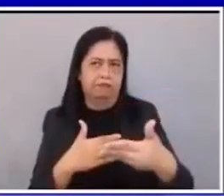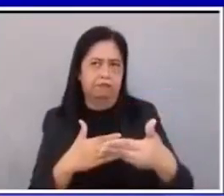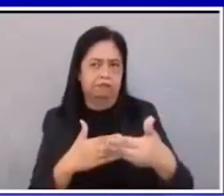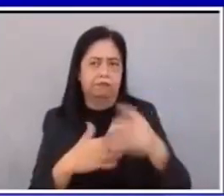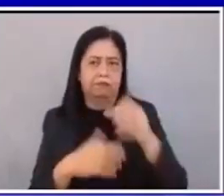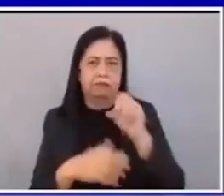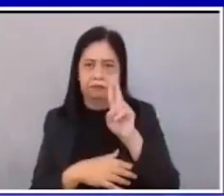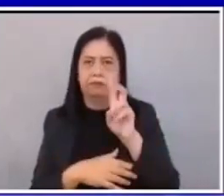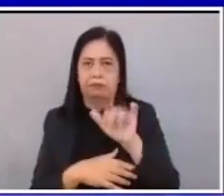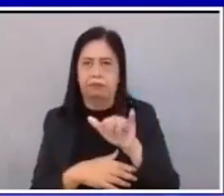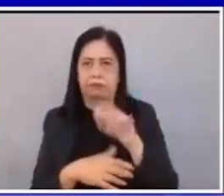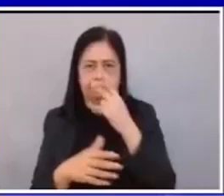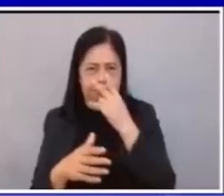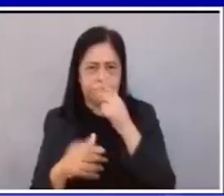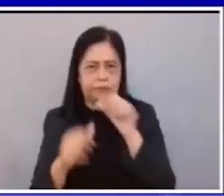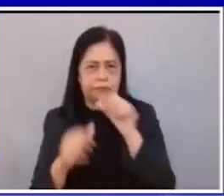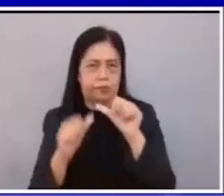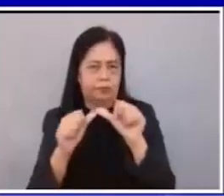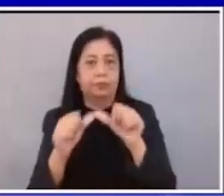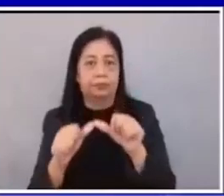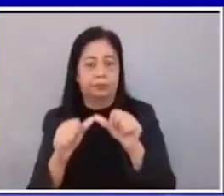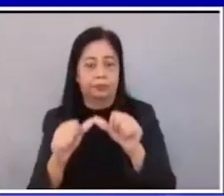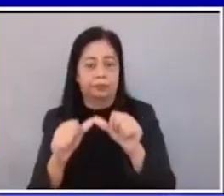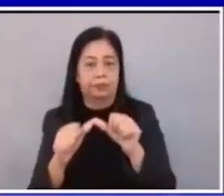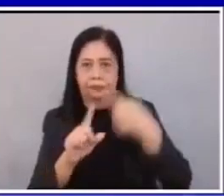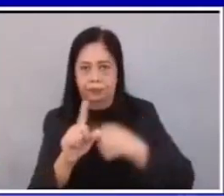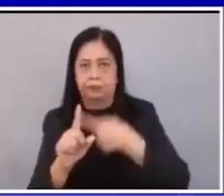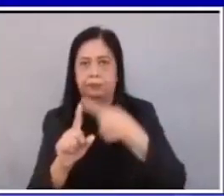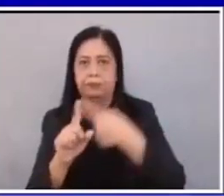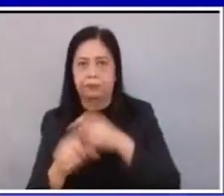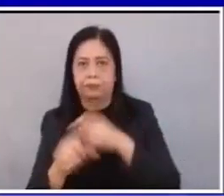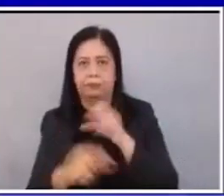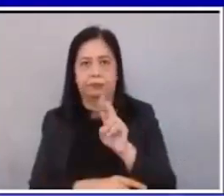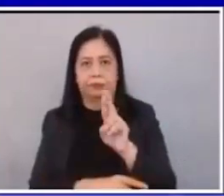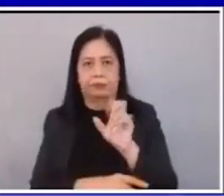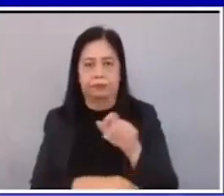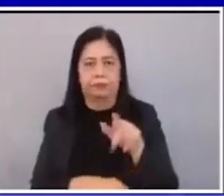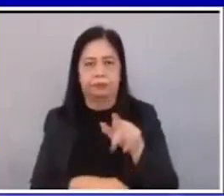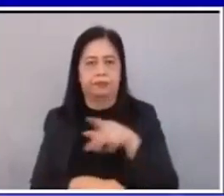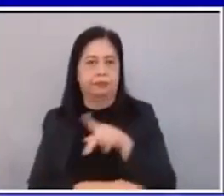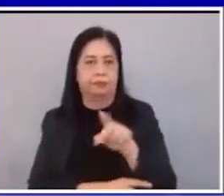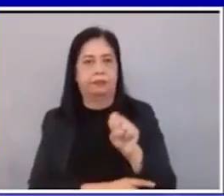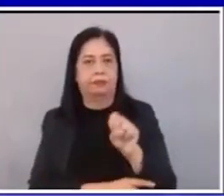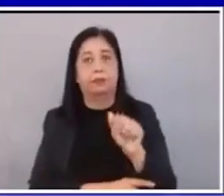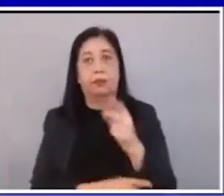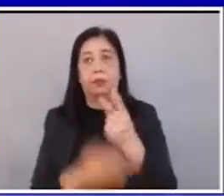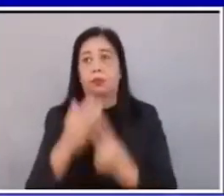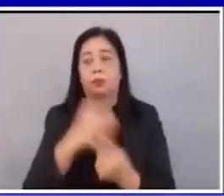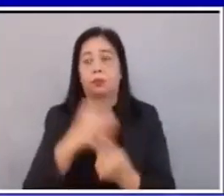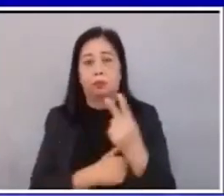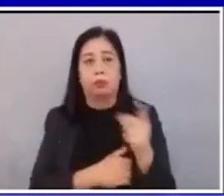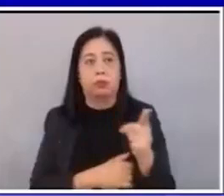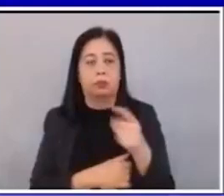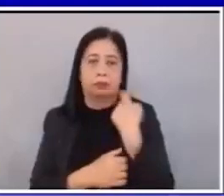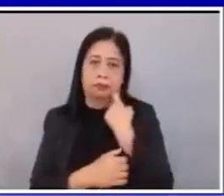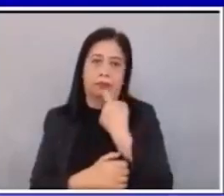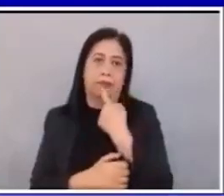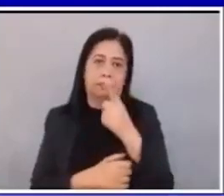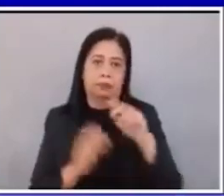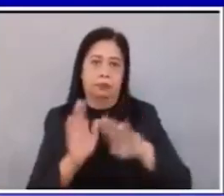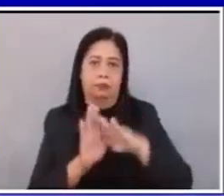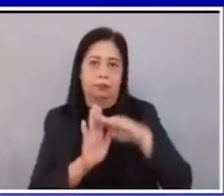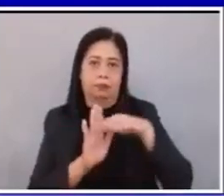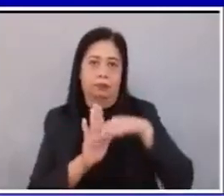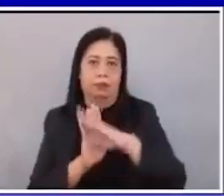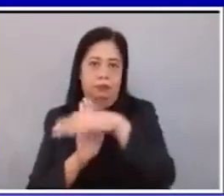no? Tuloy-tuloy naman yung monthly survey ng Philippine Statistics Authority, both on, as you mentioned, inflation at saka dito